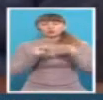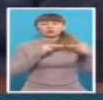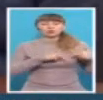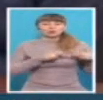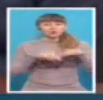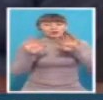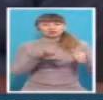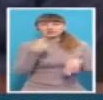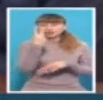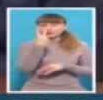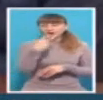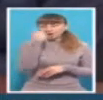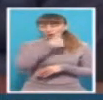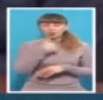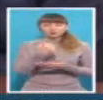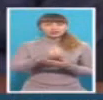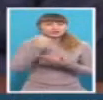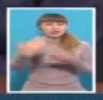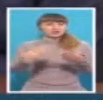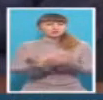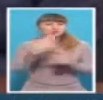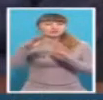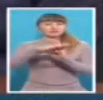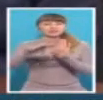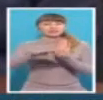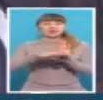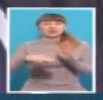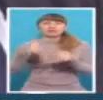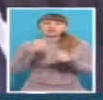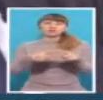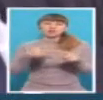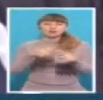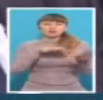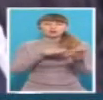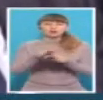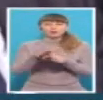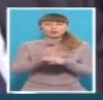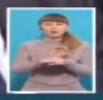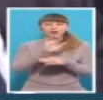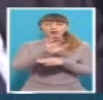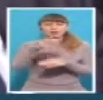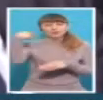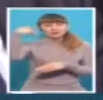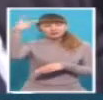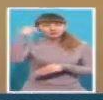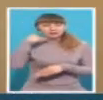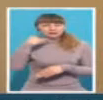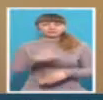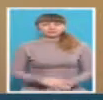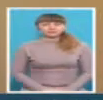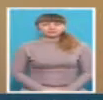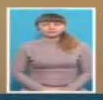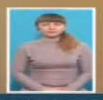тауар өндірушілері тиімді қолданып жүр. Заңға енгізілген толықтырулардың бір парасы тиімсіз субсидияларды қысқартуға қатысты.